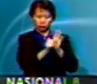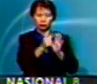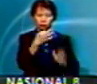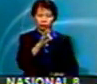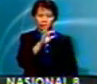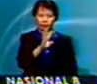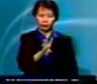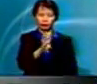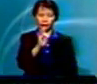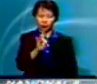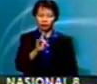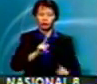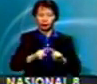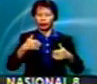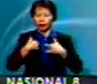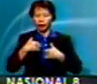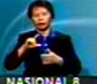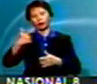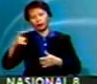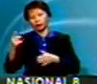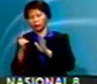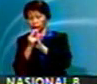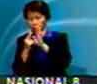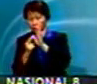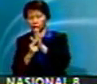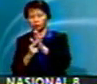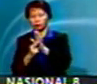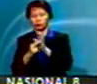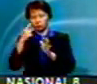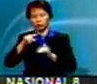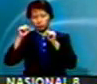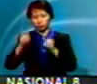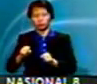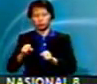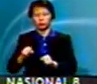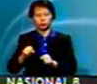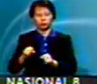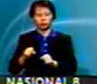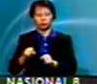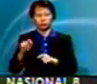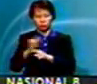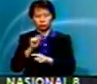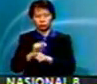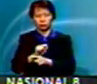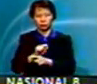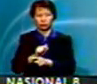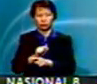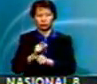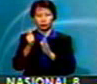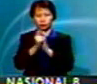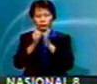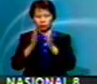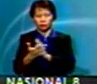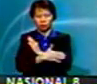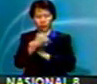1948, tetapi terdapat beberapa undang-undang dan akta-akta lain yang boleh digunakan oleh peguam negara